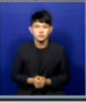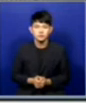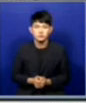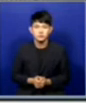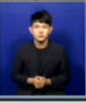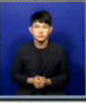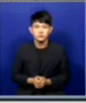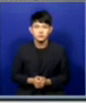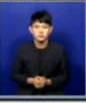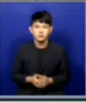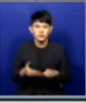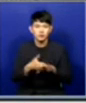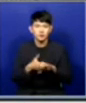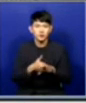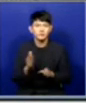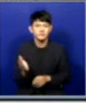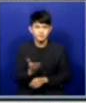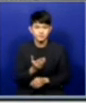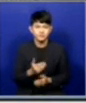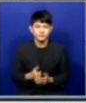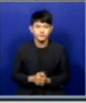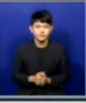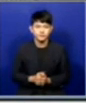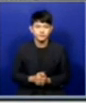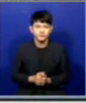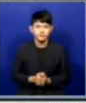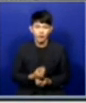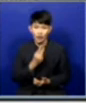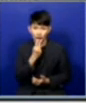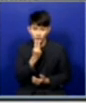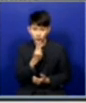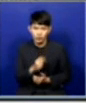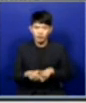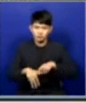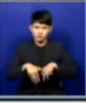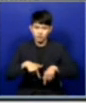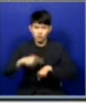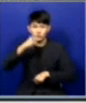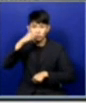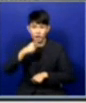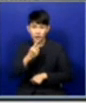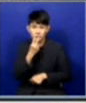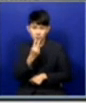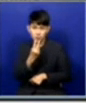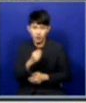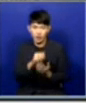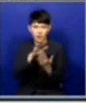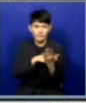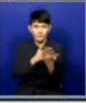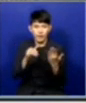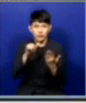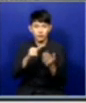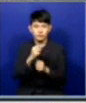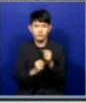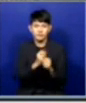ขอสไลด์แผ่นต่อไปด้วยค่ะดิฉันเจาะให้พี่น้องประชาชนคนไทยได้เห็นว่ายุทธศาสตร์ชาติ20